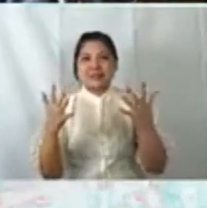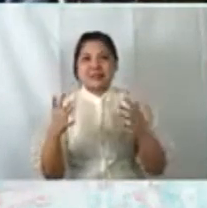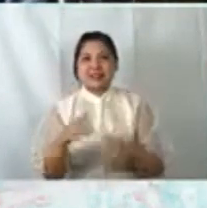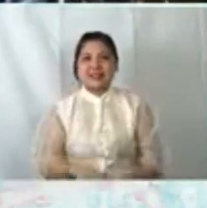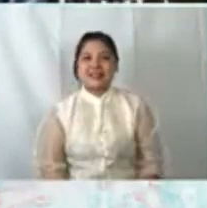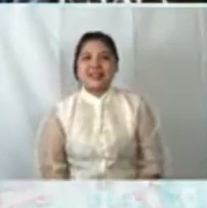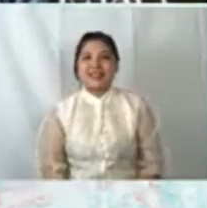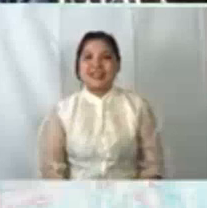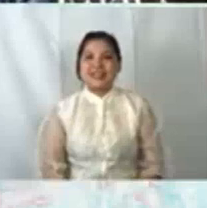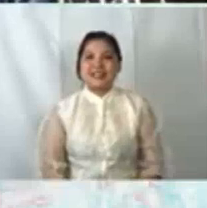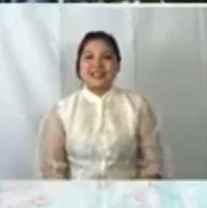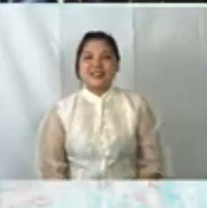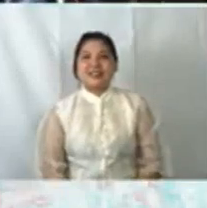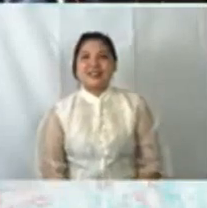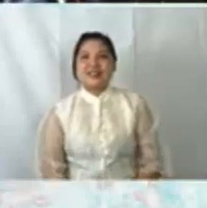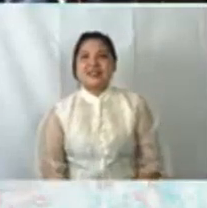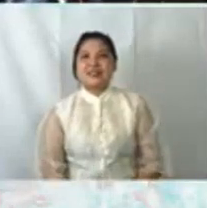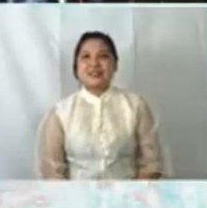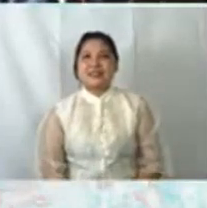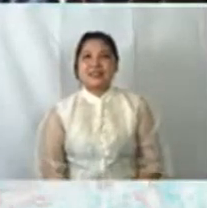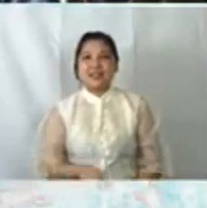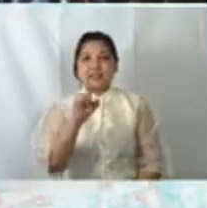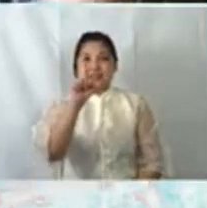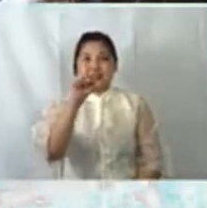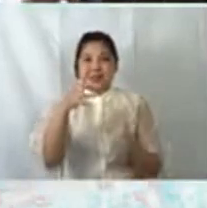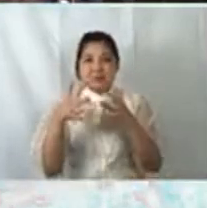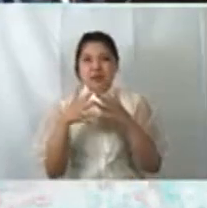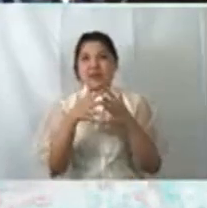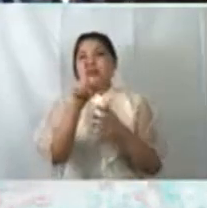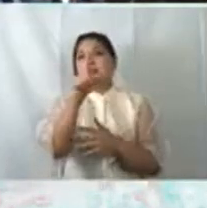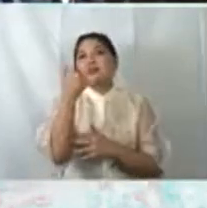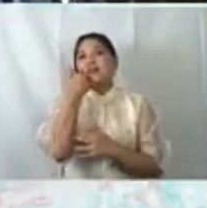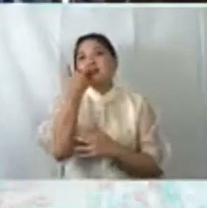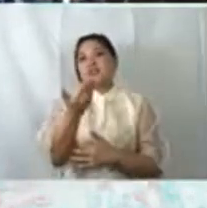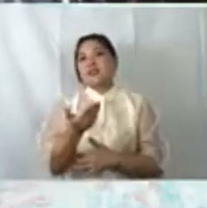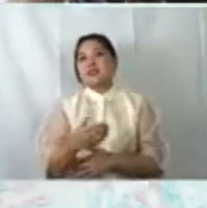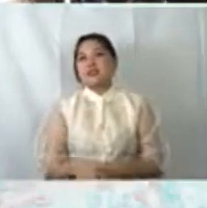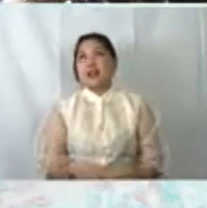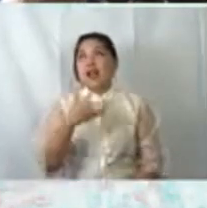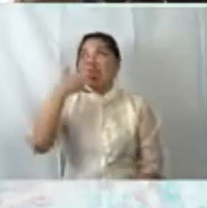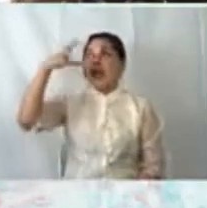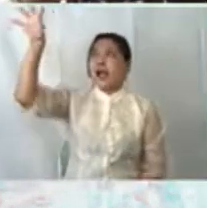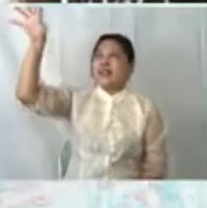Tapos isang Amerikano lang yung namatay. Namatay siya sa heat stroke, ano?